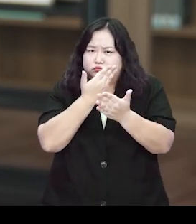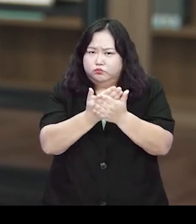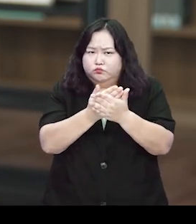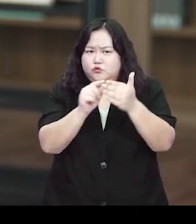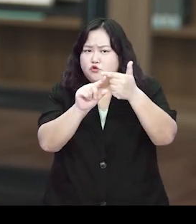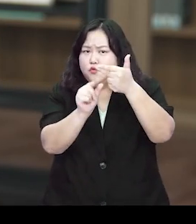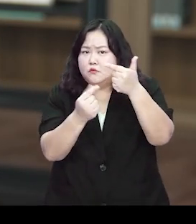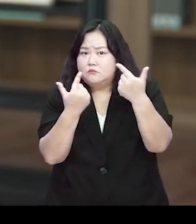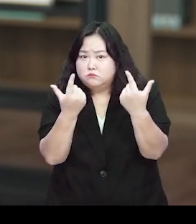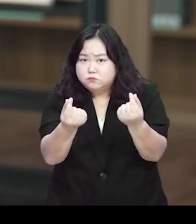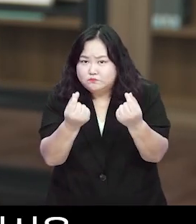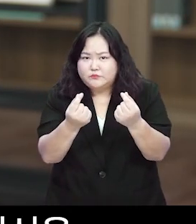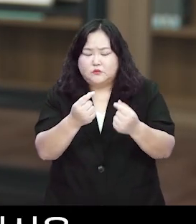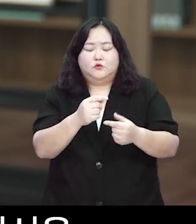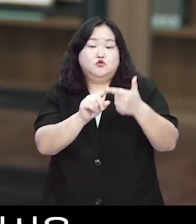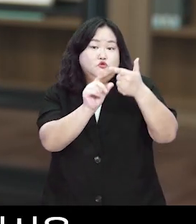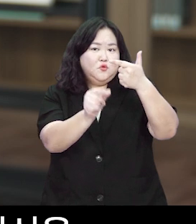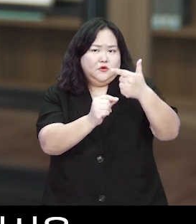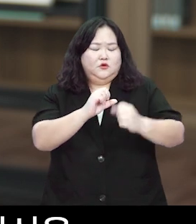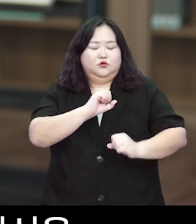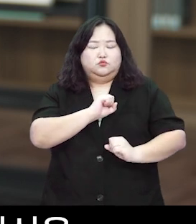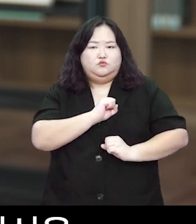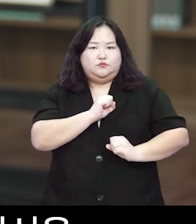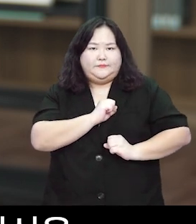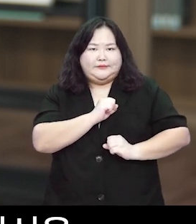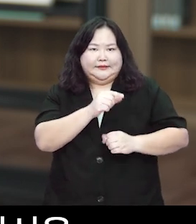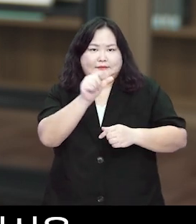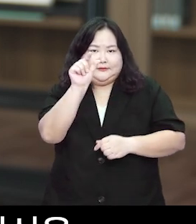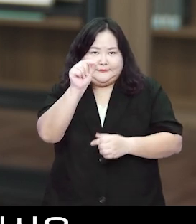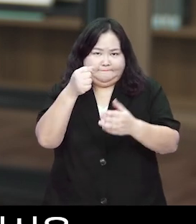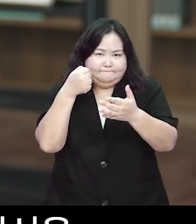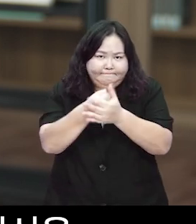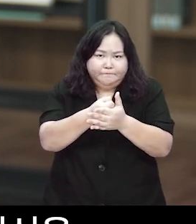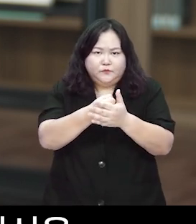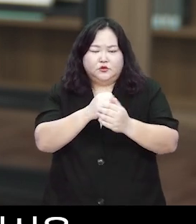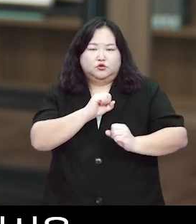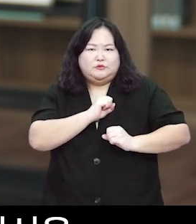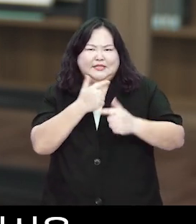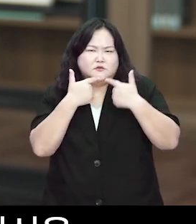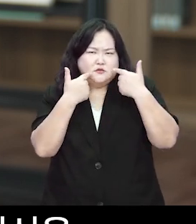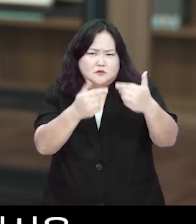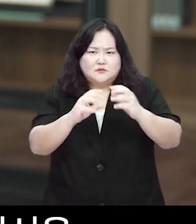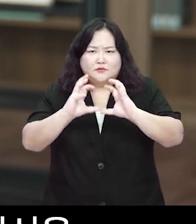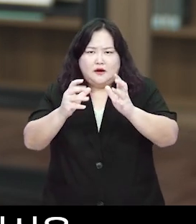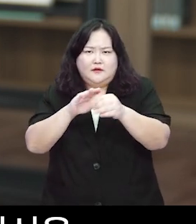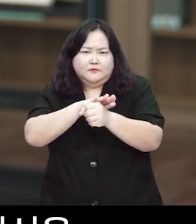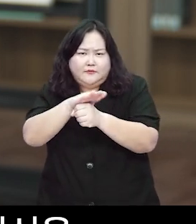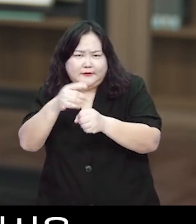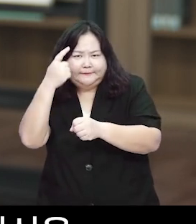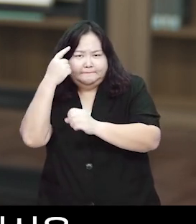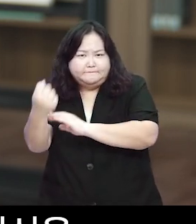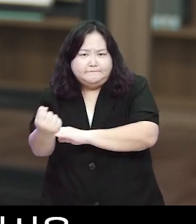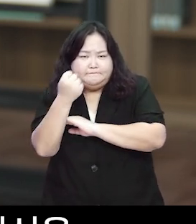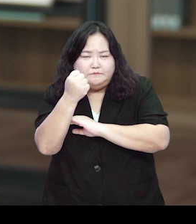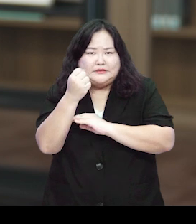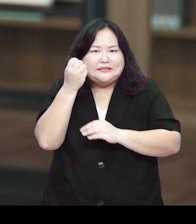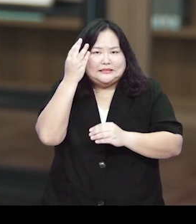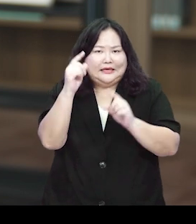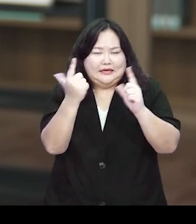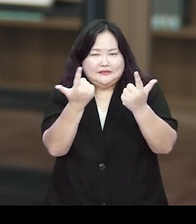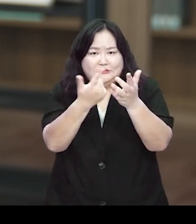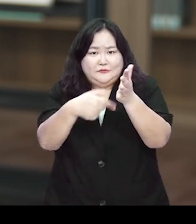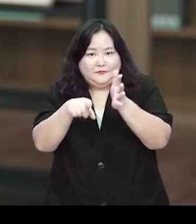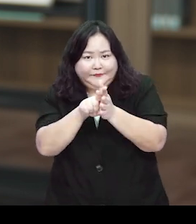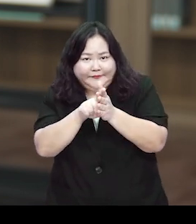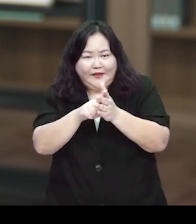될 역사가 있는 달이죠 우리나라는 6월을 호국 보훈의 달로 지정하며 순국선열의 희생과 나라사랑 정신을 기리고